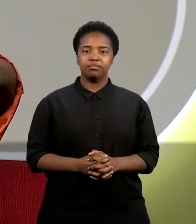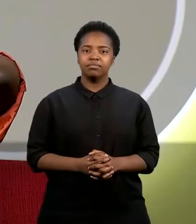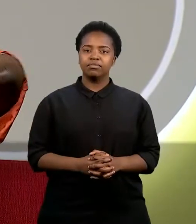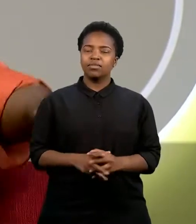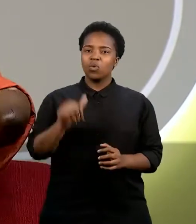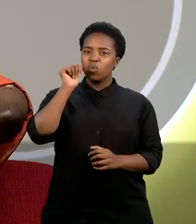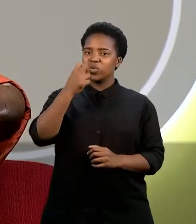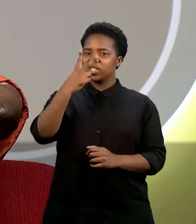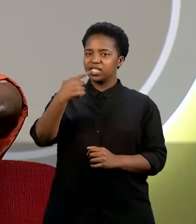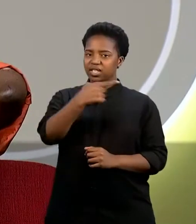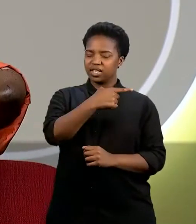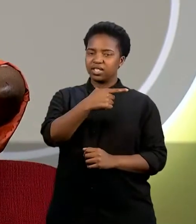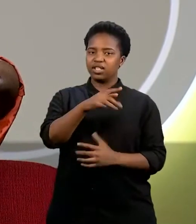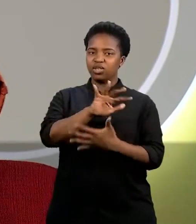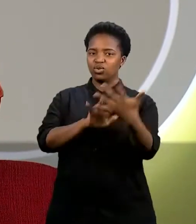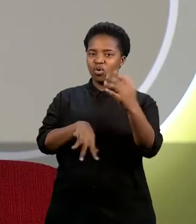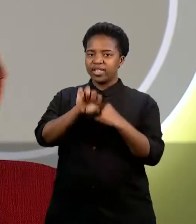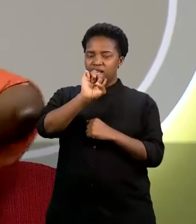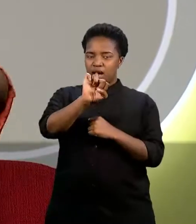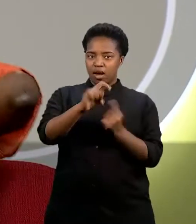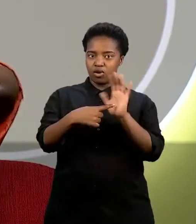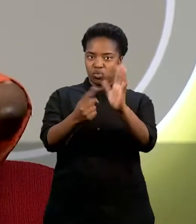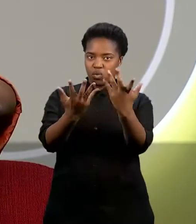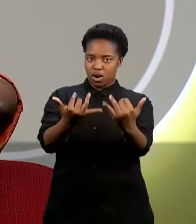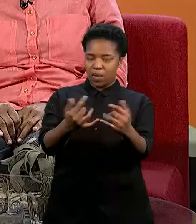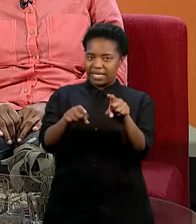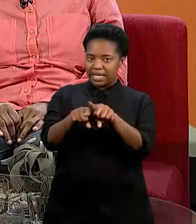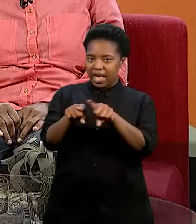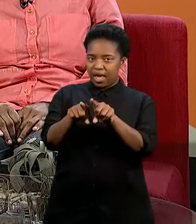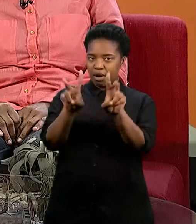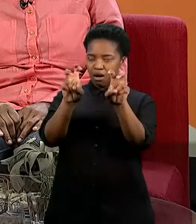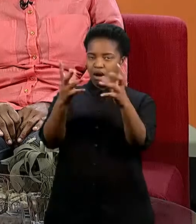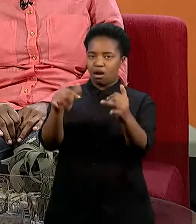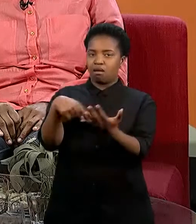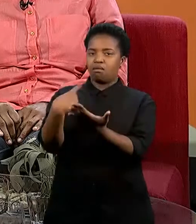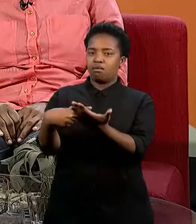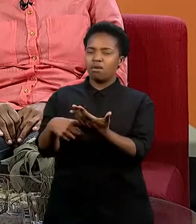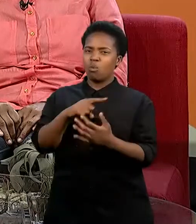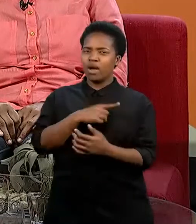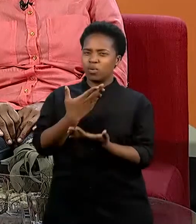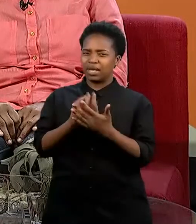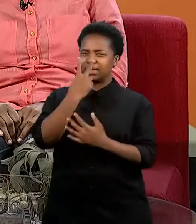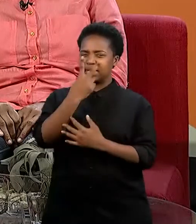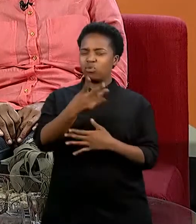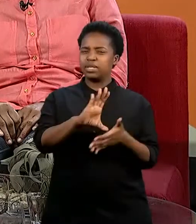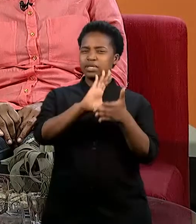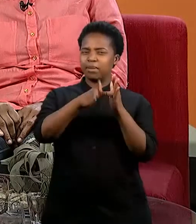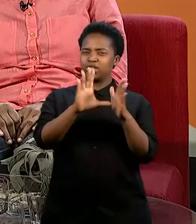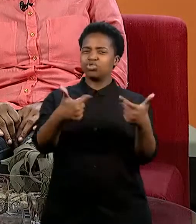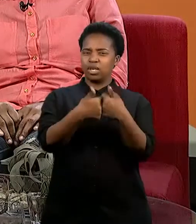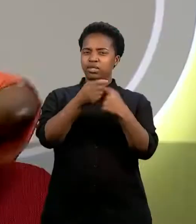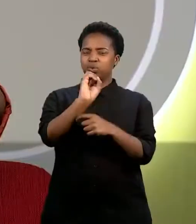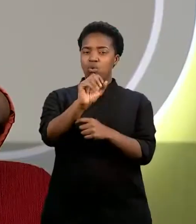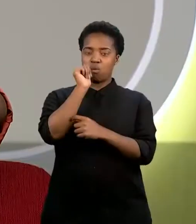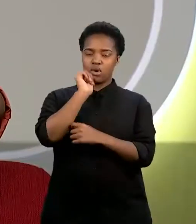Hoe sheba taba ya vili en re sheba taba tse lo reng re buile ka tsona mona ka joko. Ho a bontsha hore for disability le disability di challenges tsa